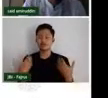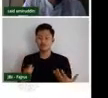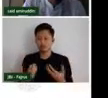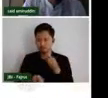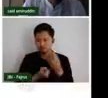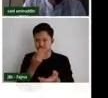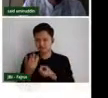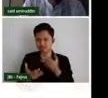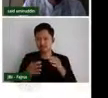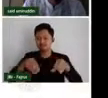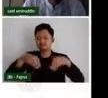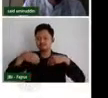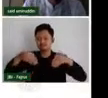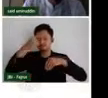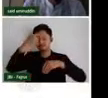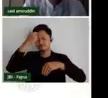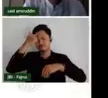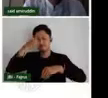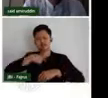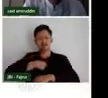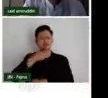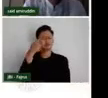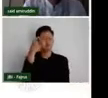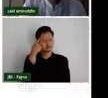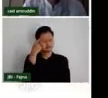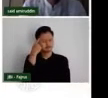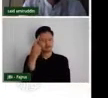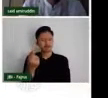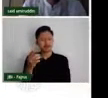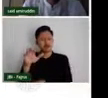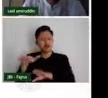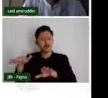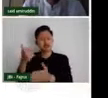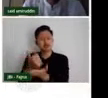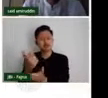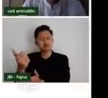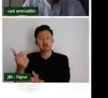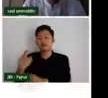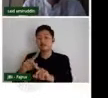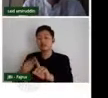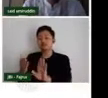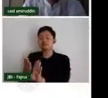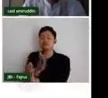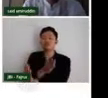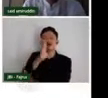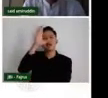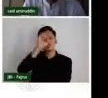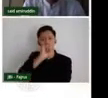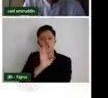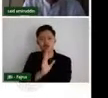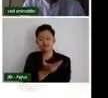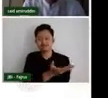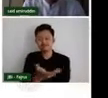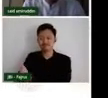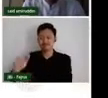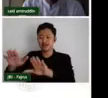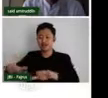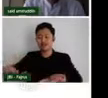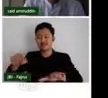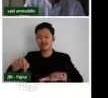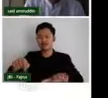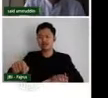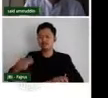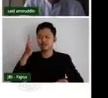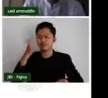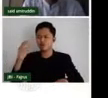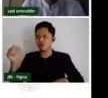pembelajaran yang kita pikir bahwa anak-anak itu akan bisa gitu. Tanpa kita ketahui bahwa di antara anak itu tidak bisa hanya dengan kita